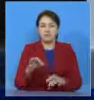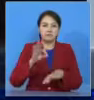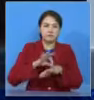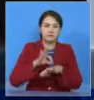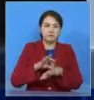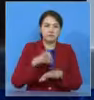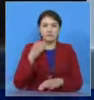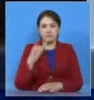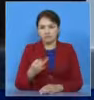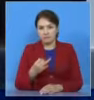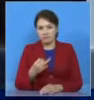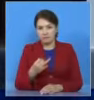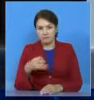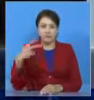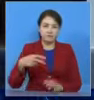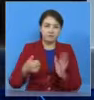и